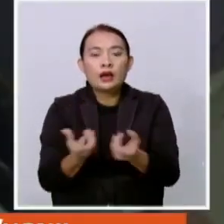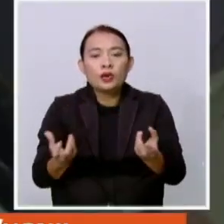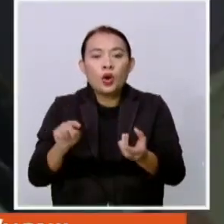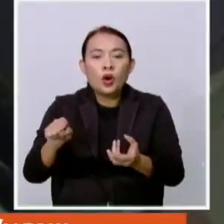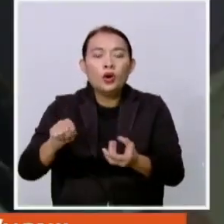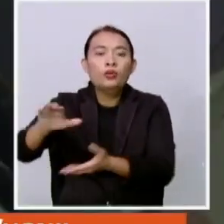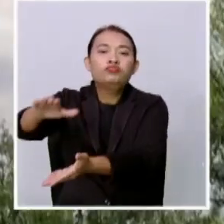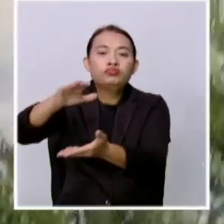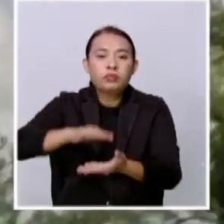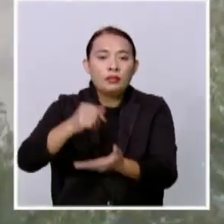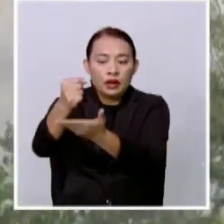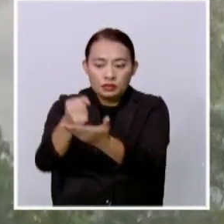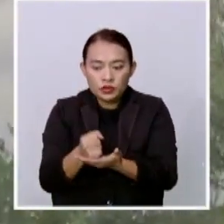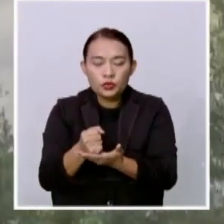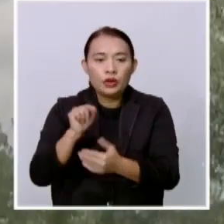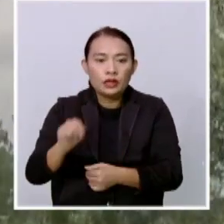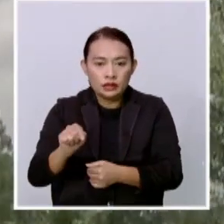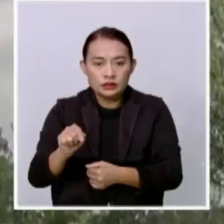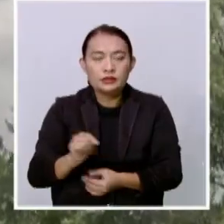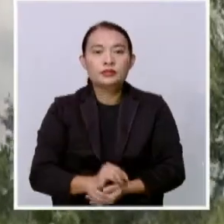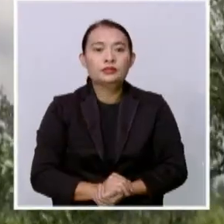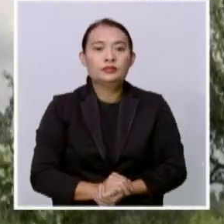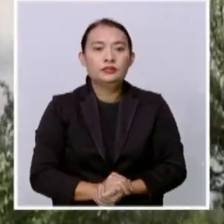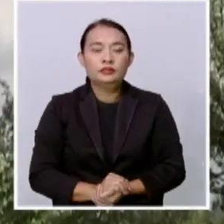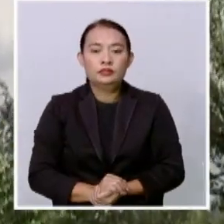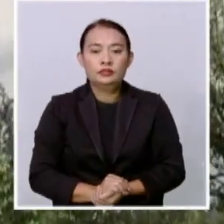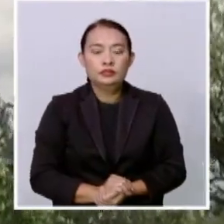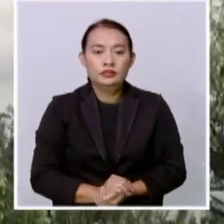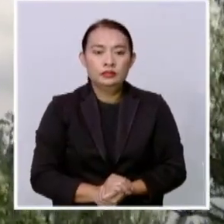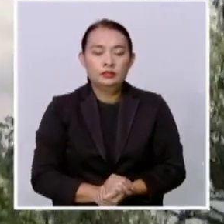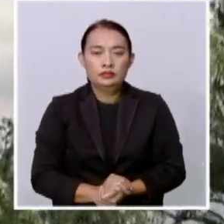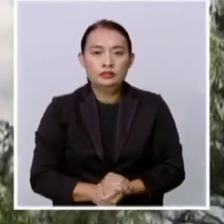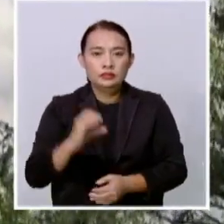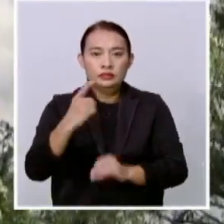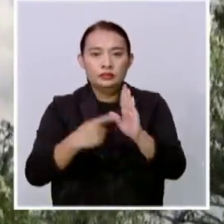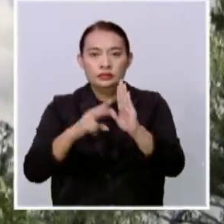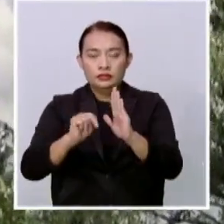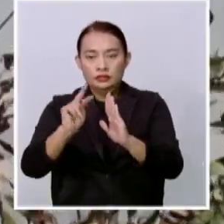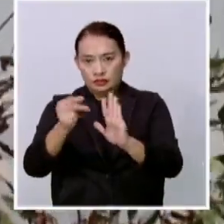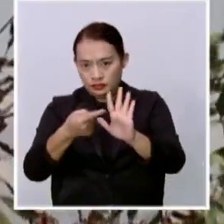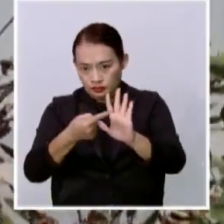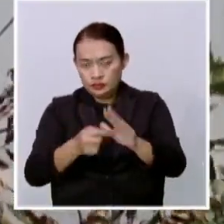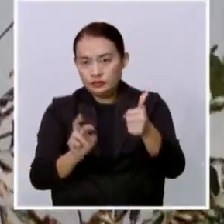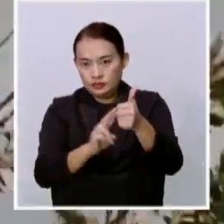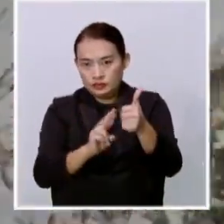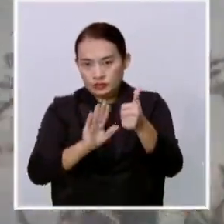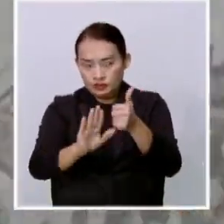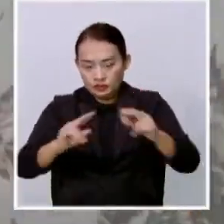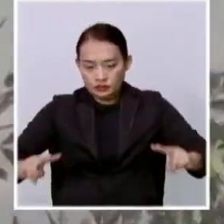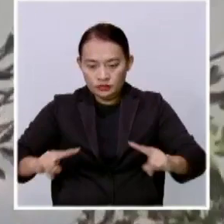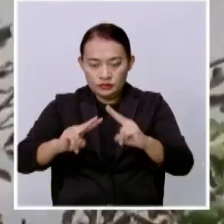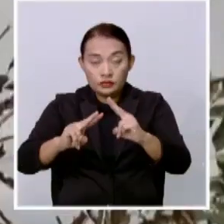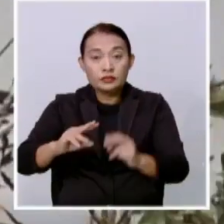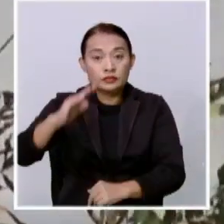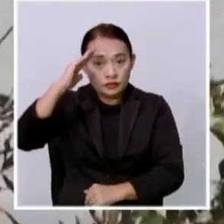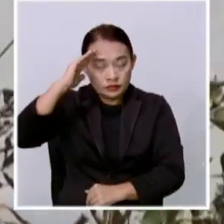าไม่มีเหตุผลที่จะต้องล่าช้าไปมากกว่านี้แล้วขณะเดียวกันฮันนามาเรียรองรัฐมนตรีกระทรวงกลาโหมของยูเครนเปิดเผ